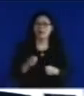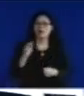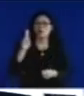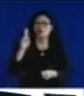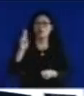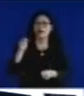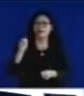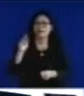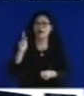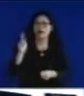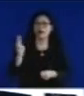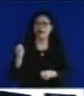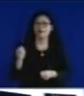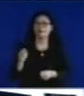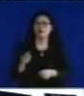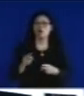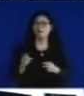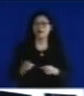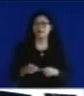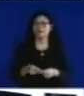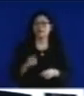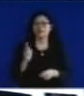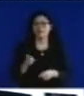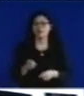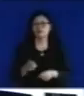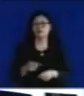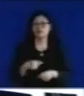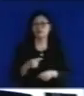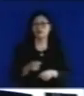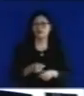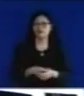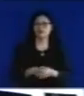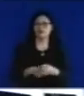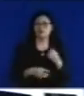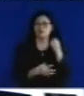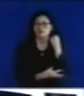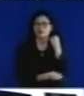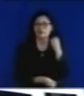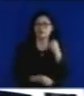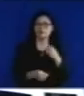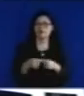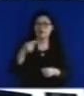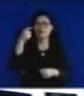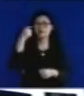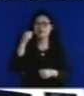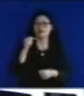dan koperasi. Dan juga tentunya kami juga ada kabak penanggulangan kemiskinan, ini untuk juga